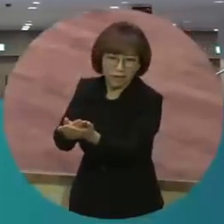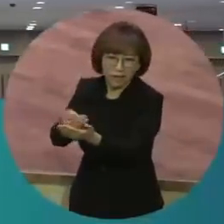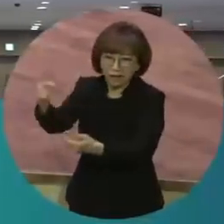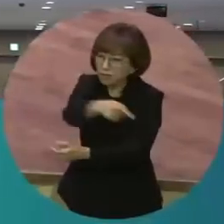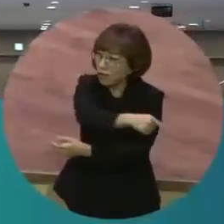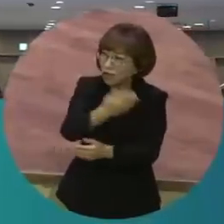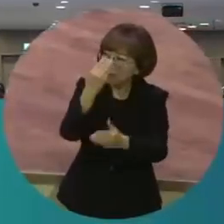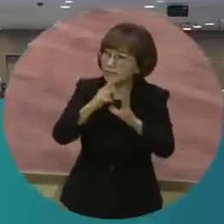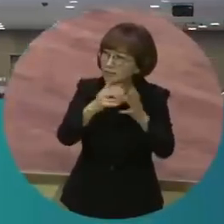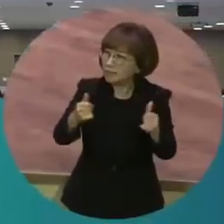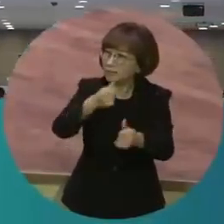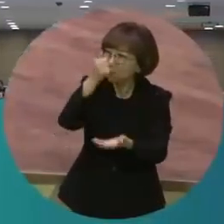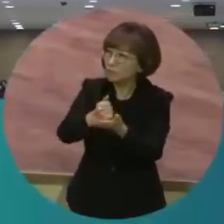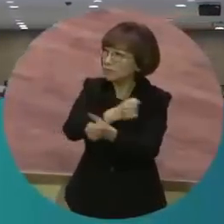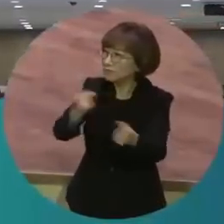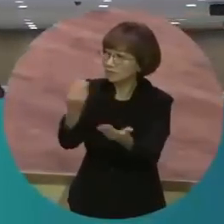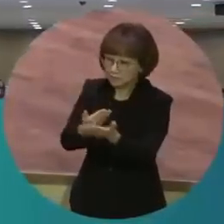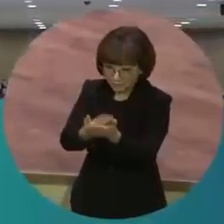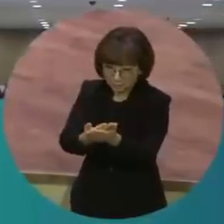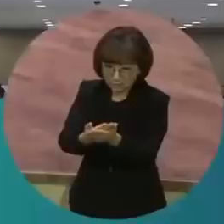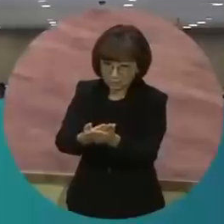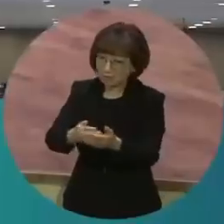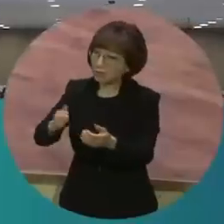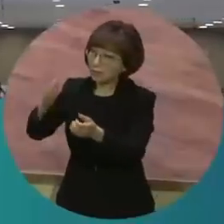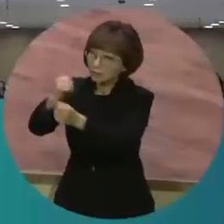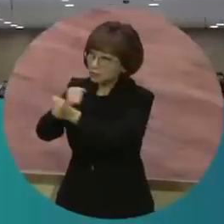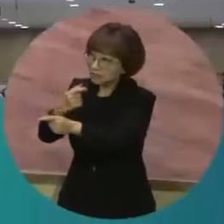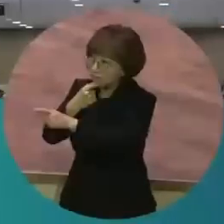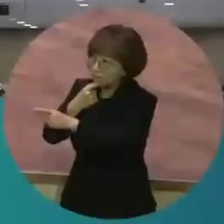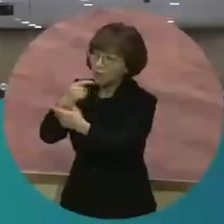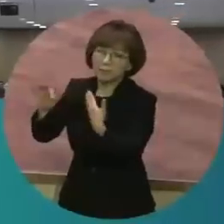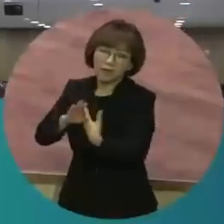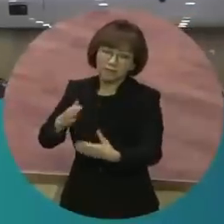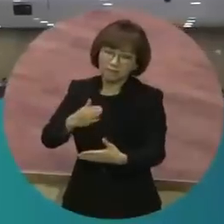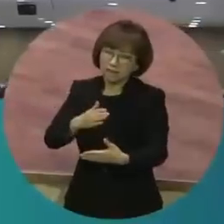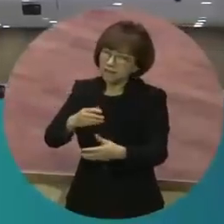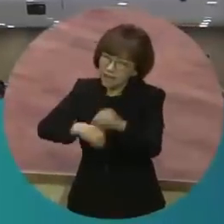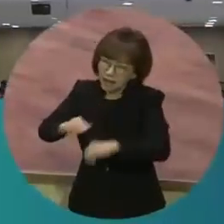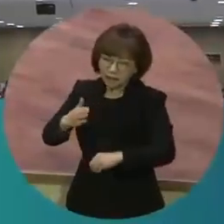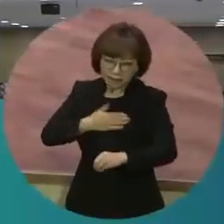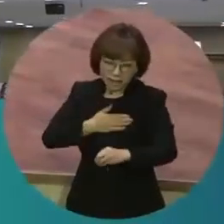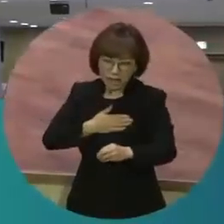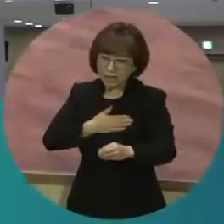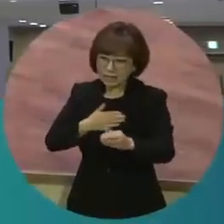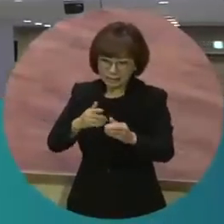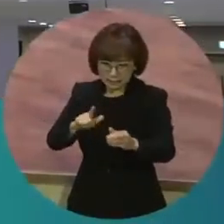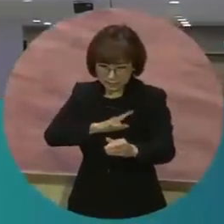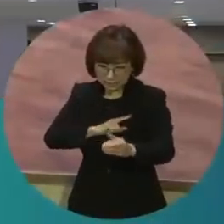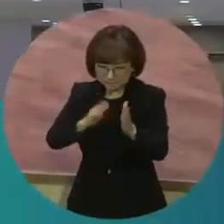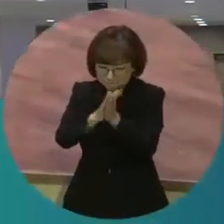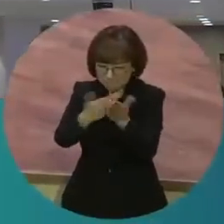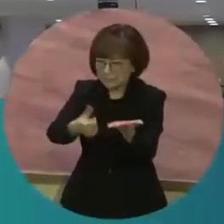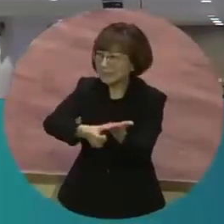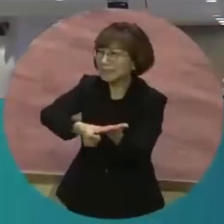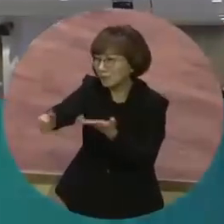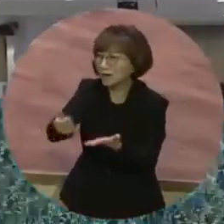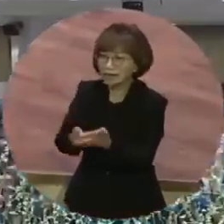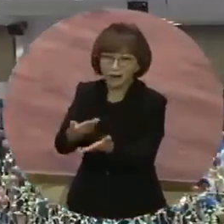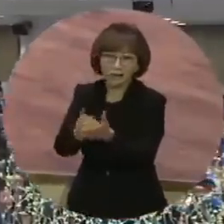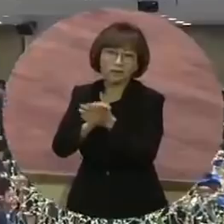아니하시오면 원하건대 주께서 길을 관 책에서 내 이름을 지워버려 주옵소서.